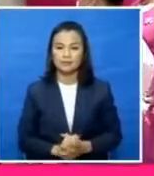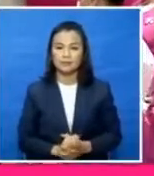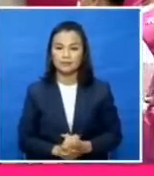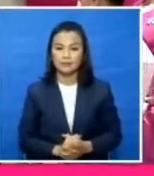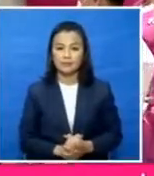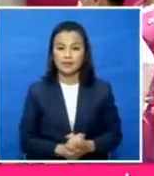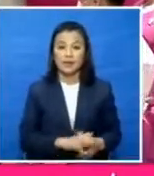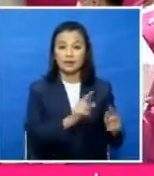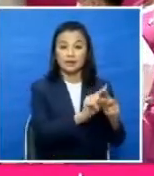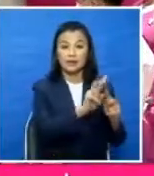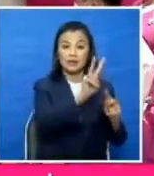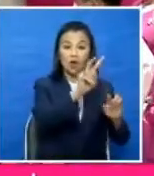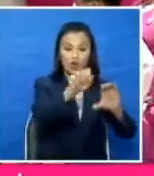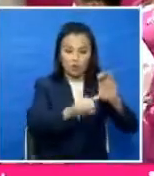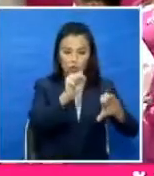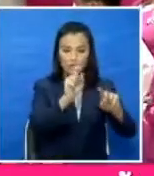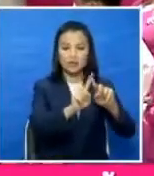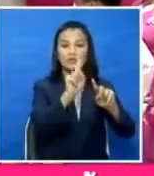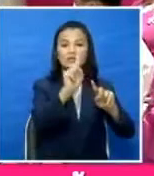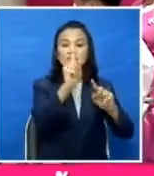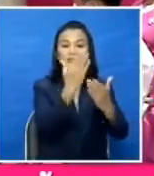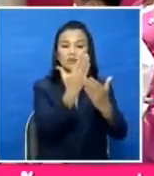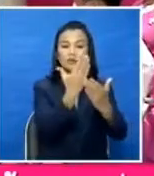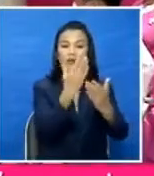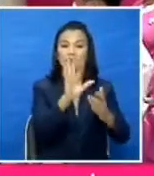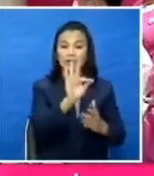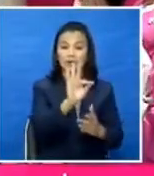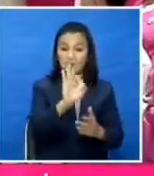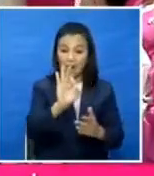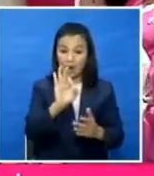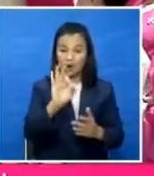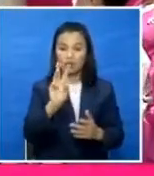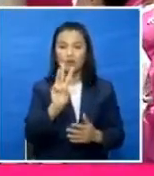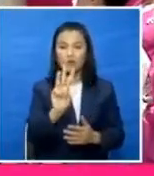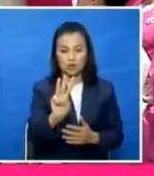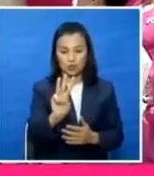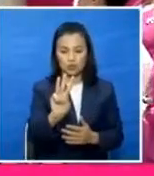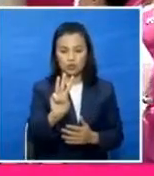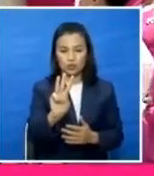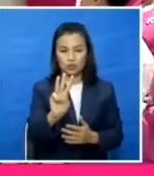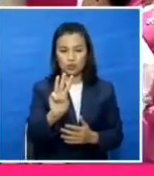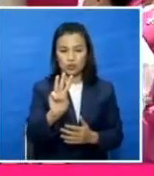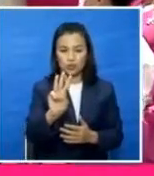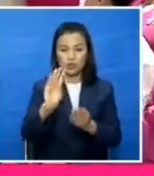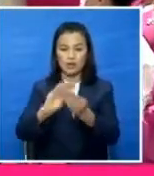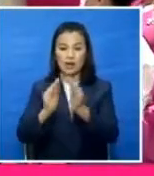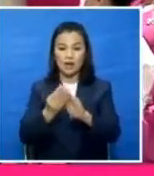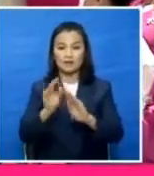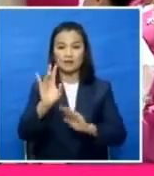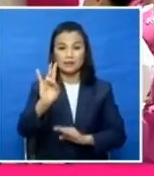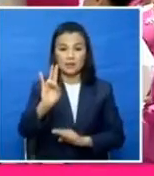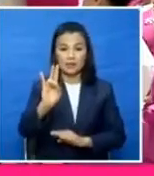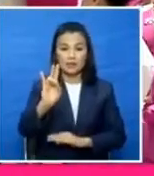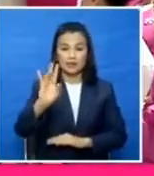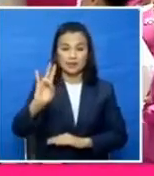อันดับที่2หมุนครั้งที่1งวดที่9หมดอักษร W เลขที่ออก